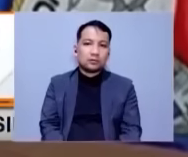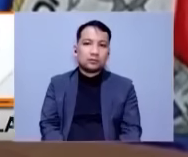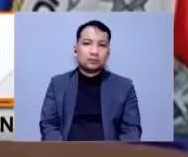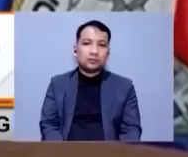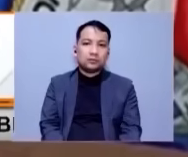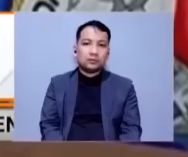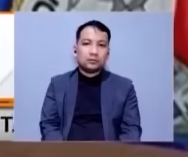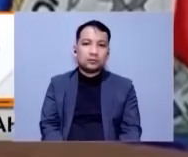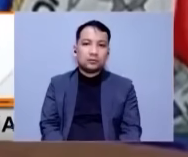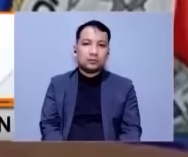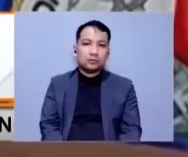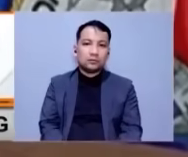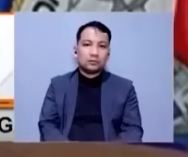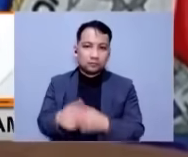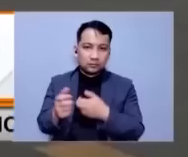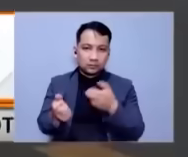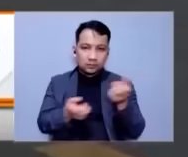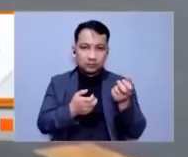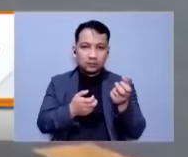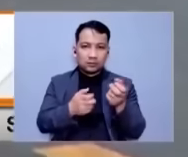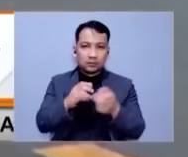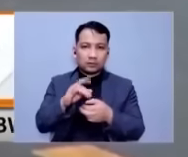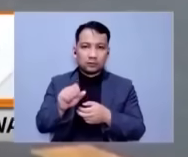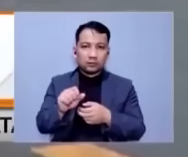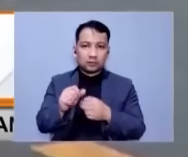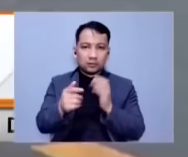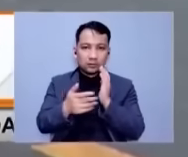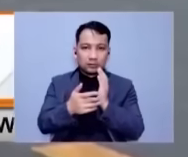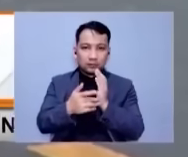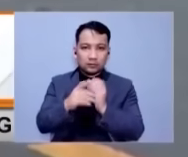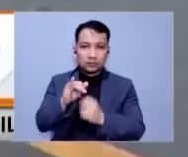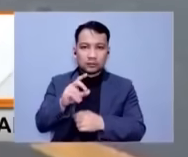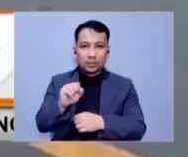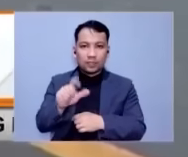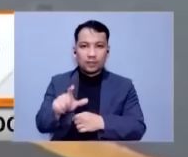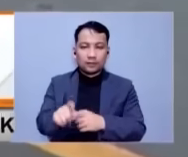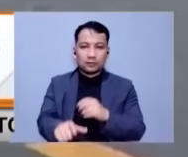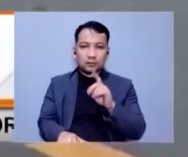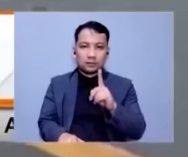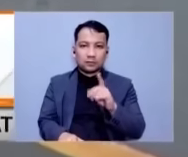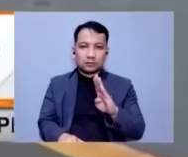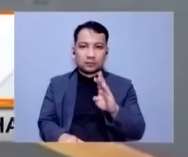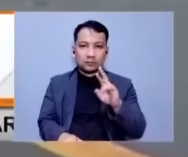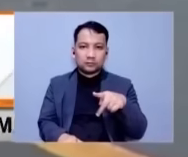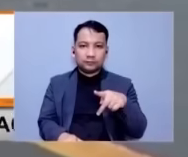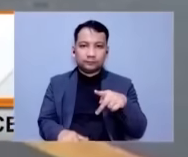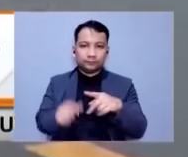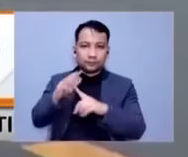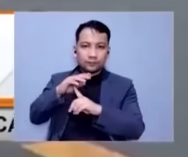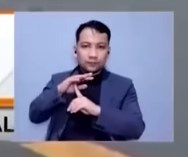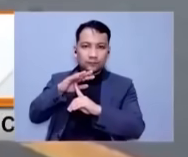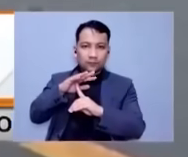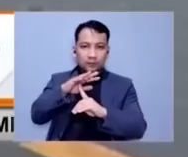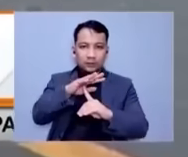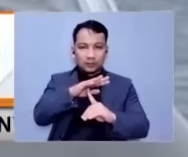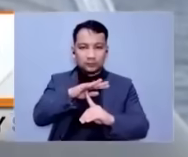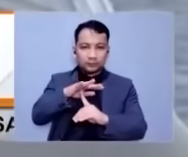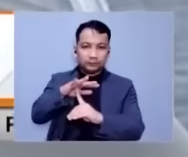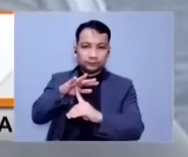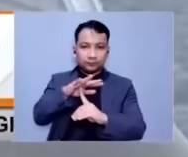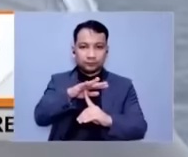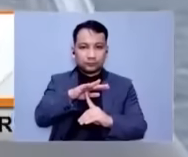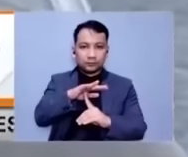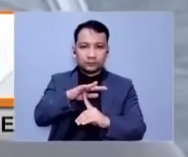decoding and encoding tactical signals. Sa BRP Alcaraz, lumapag ang isang helicopter na pinalipad ng dalawang pilotong